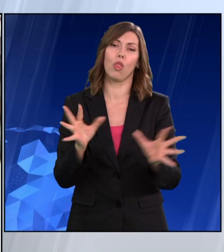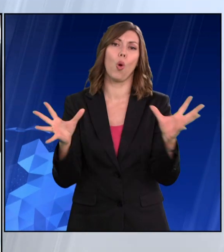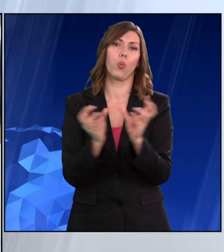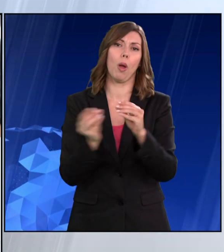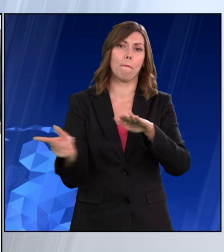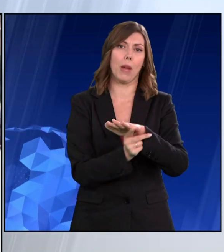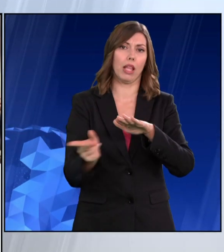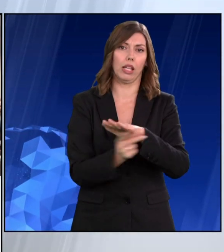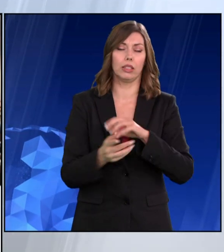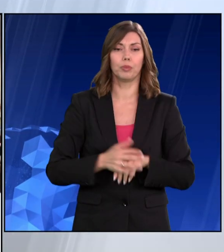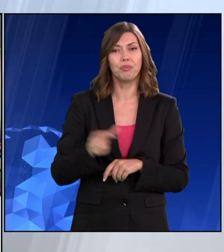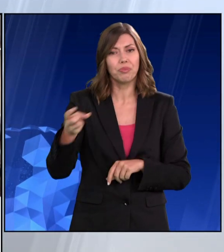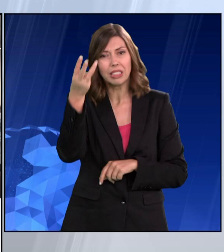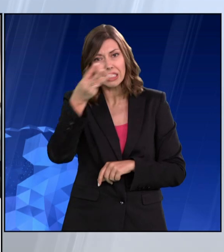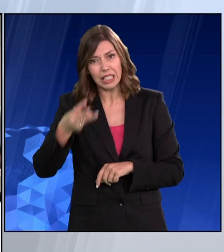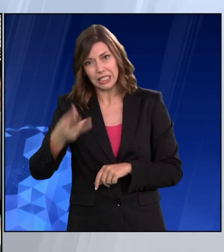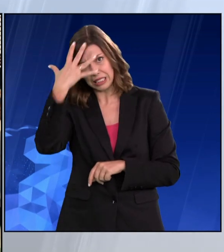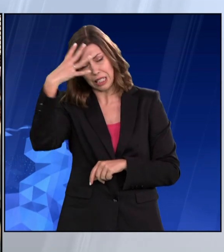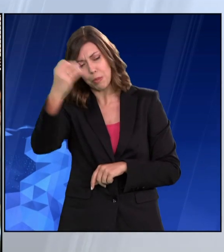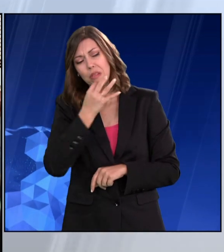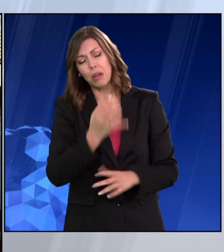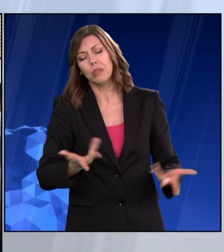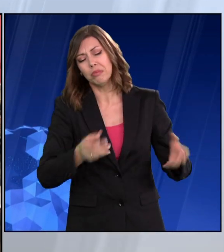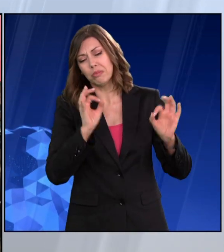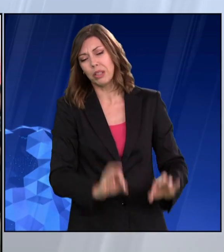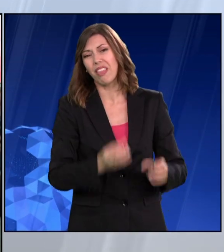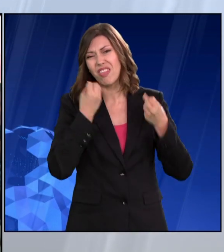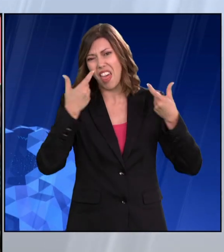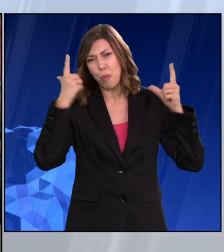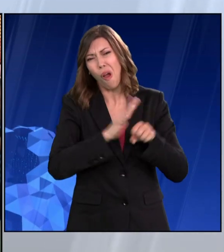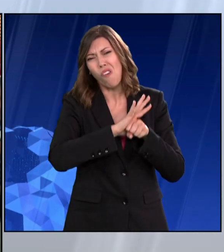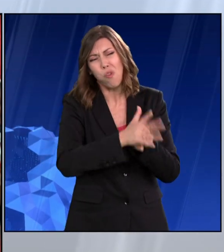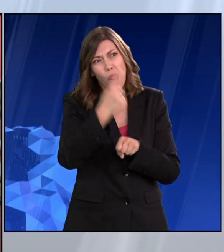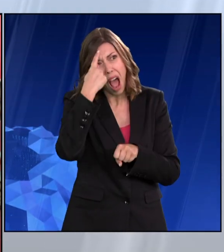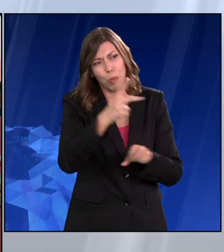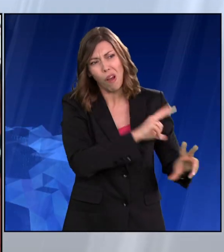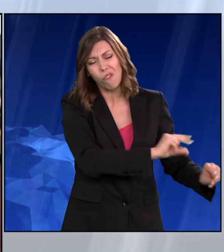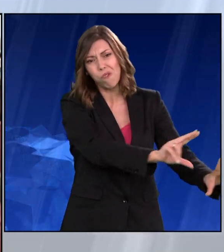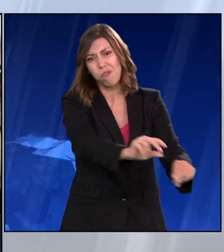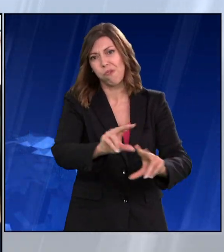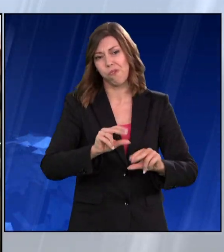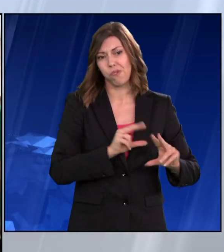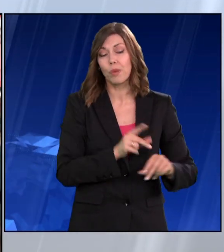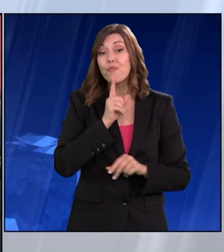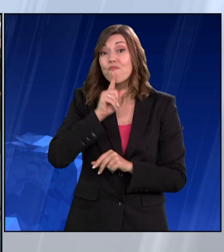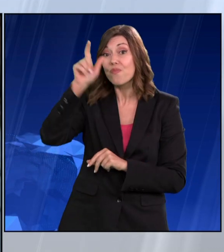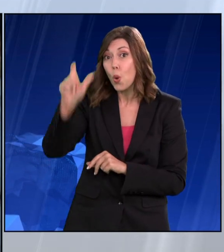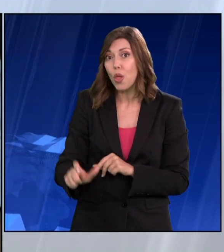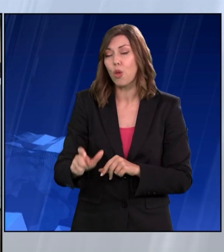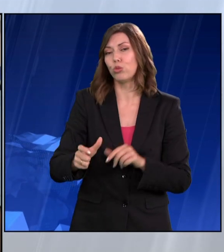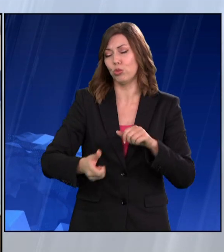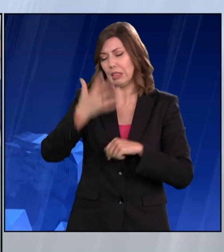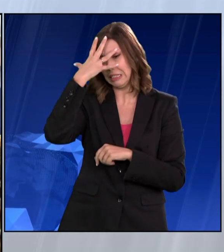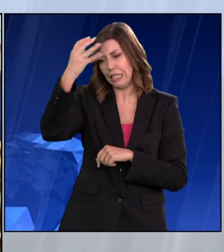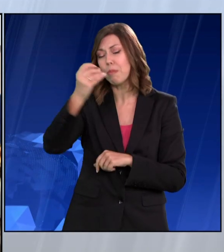σχολίασε ο Αλέξης Τσίπρας, ο οποίος συναντήθηκε με εκπροσώπους από μεταναστευτικές και προσφυγικές κοινότητες στην Ελλάδα. Ο πρόεδρος του ΣΥΡΙΖΑ εκτίμησε ότι την τελευταία τετραετία η χώρα ακολουθεί